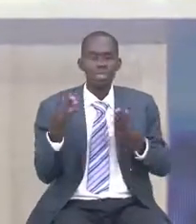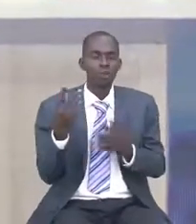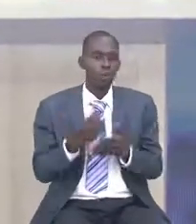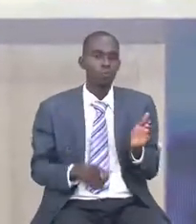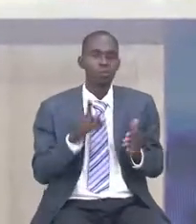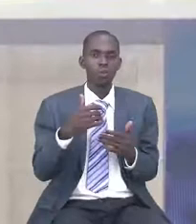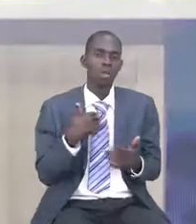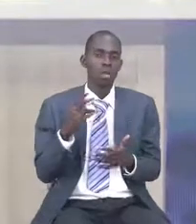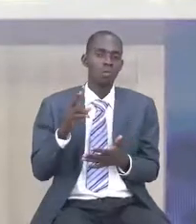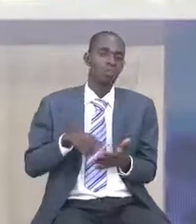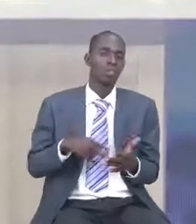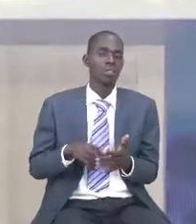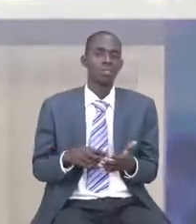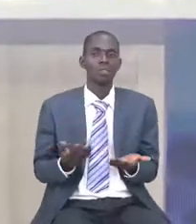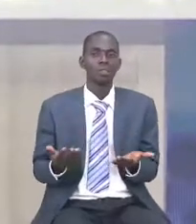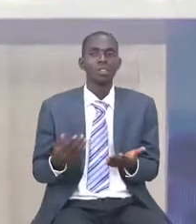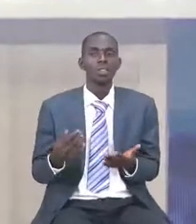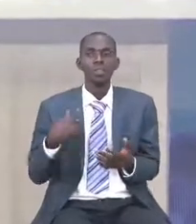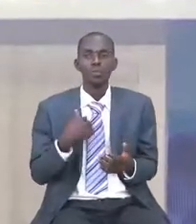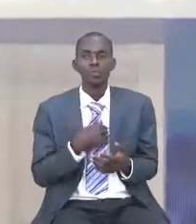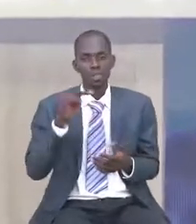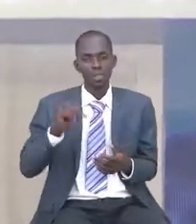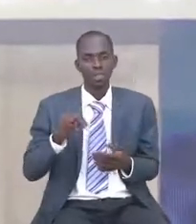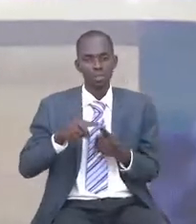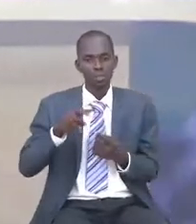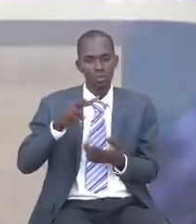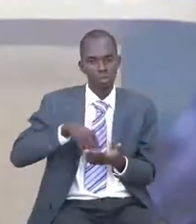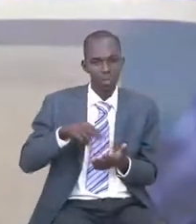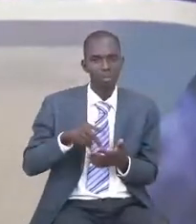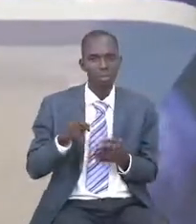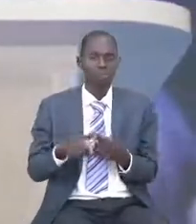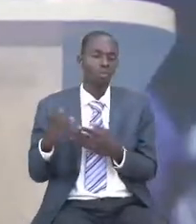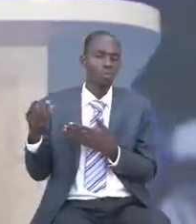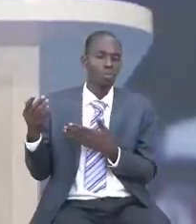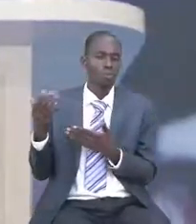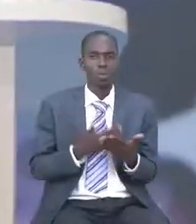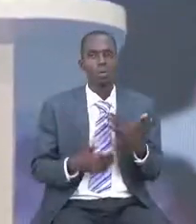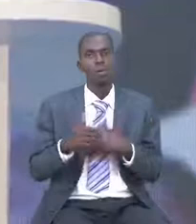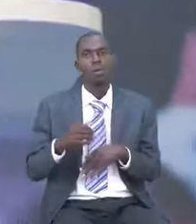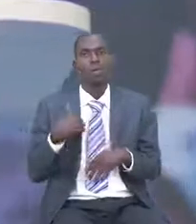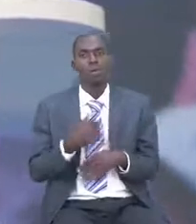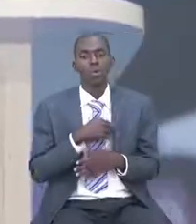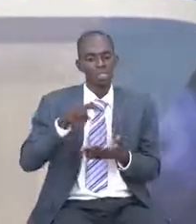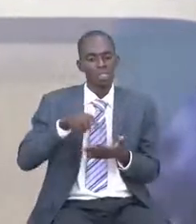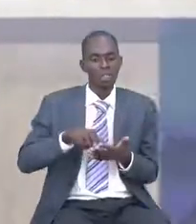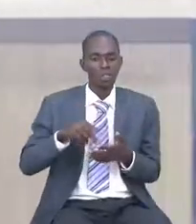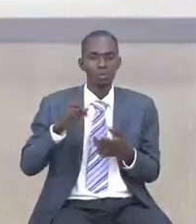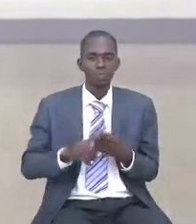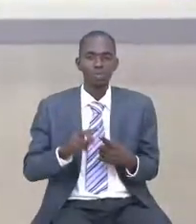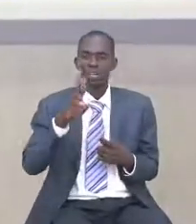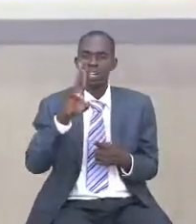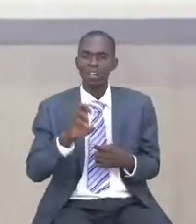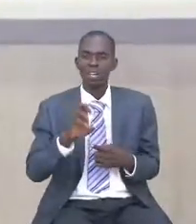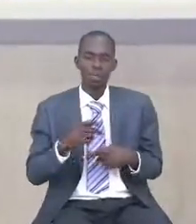reproduire, vous ne pourrez pas donner ce que vous avez lu, appris. Nous lisons, apprenons pour retenir. Nous apprenons